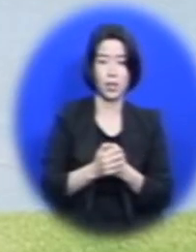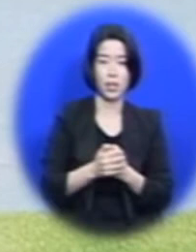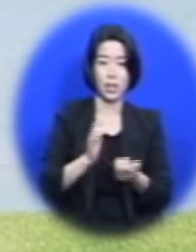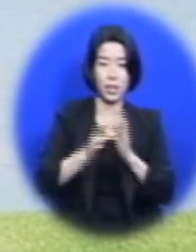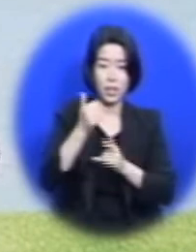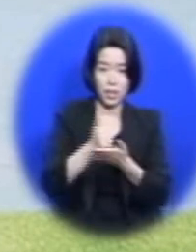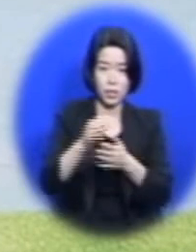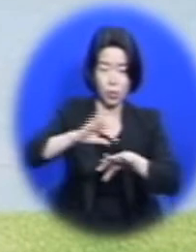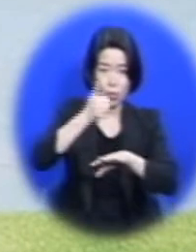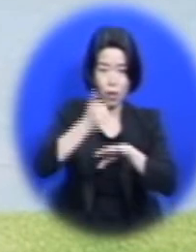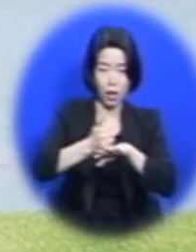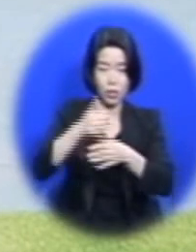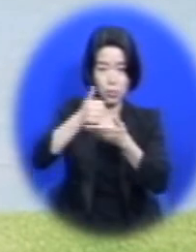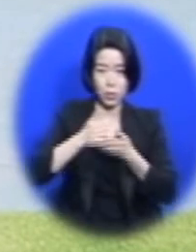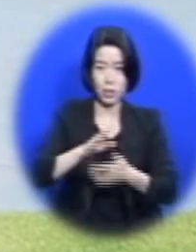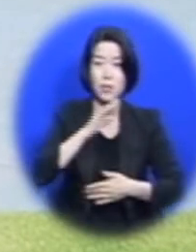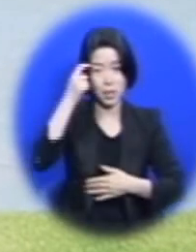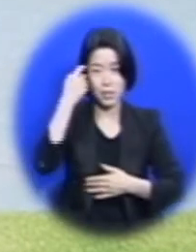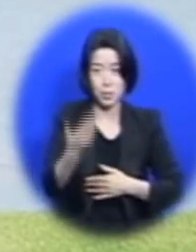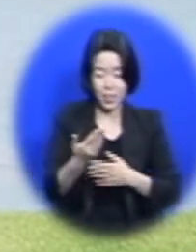예수님 왕으로 모시는 게 맞습니까?